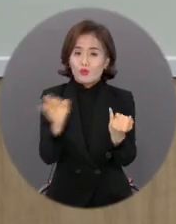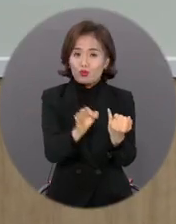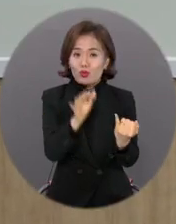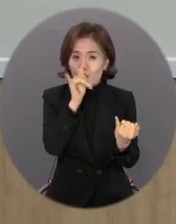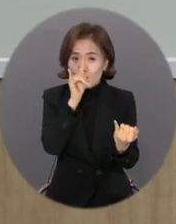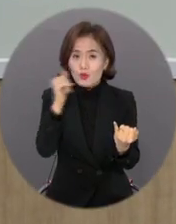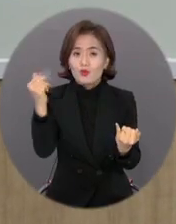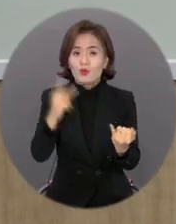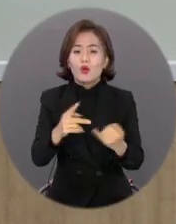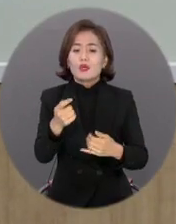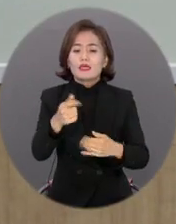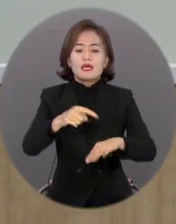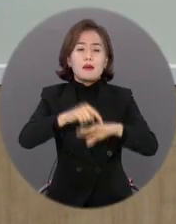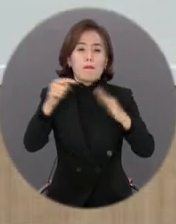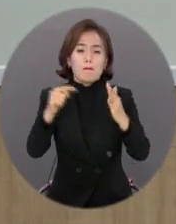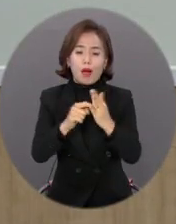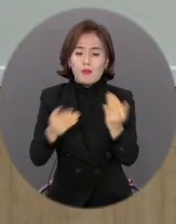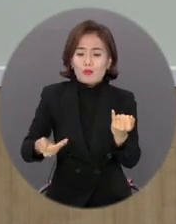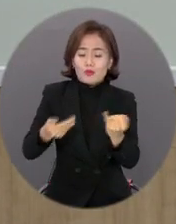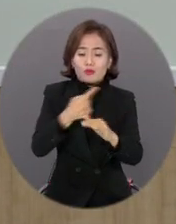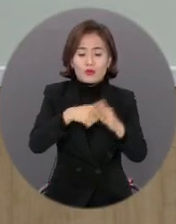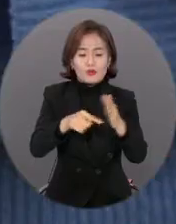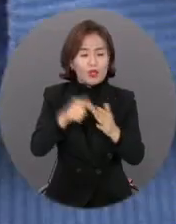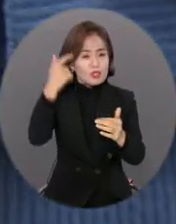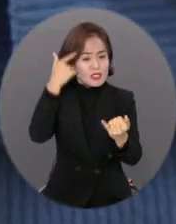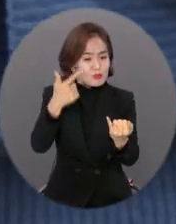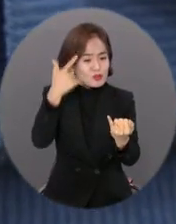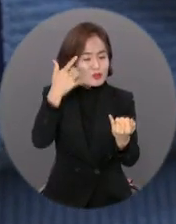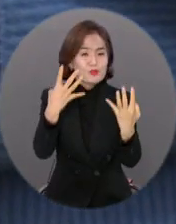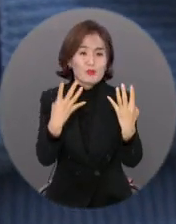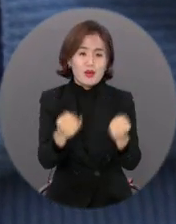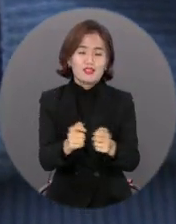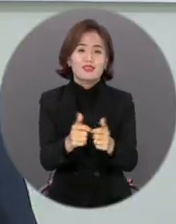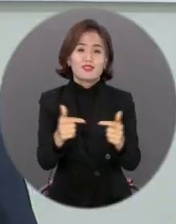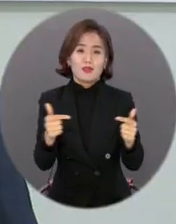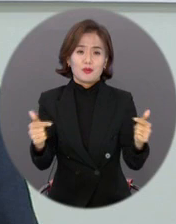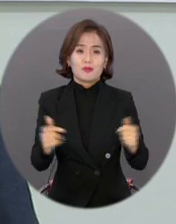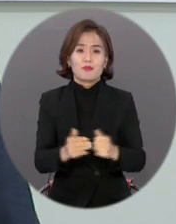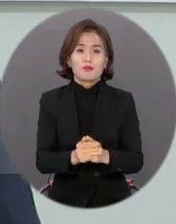마련했고, 작은 마음을 보탤 수 있는지 묻는 문의도 이어지고 있습니다.